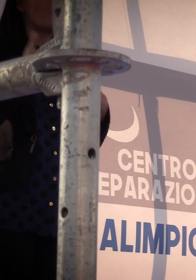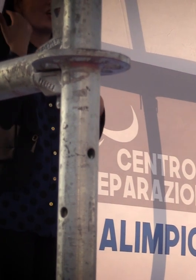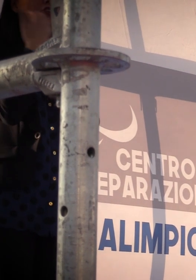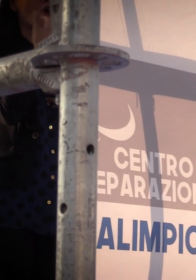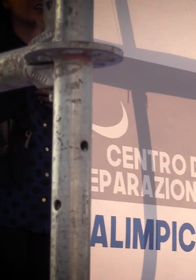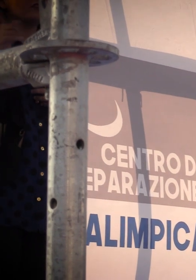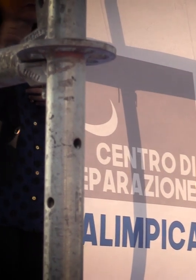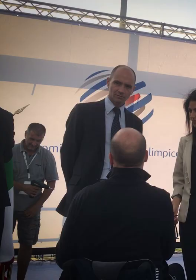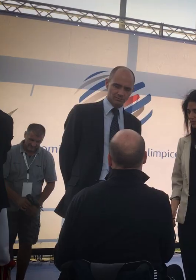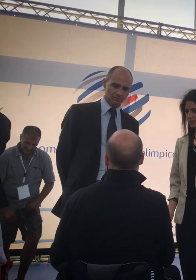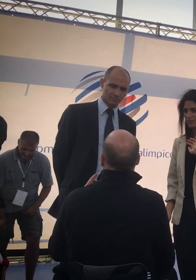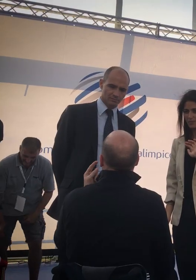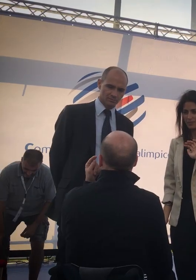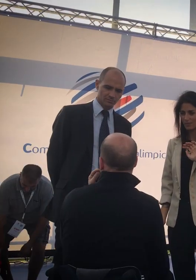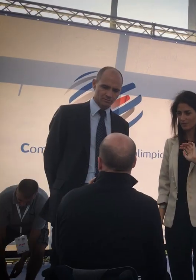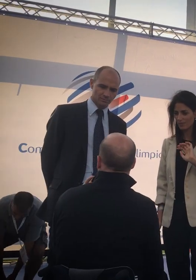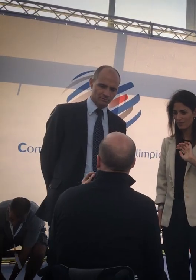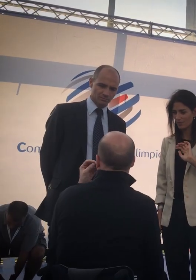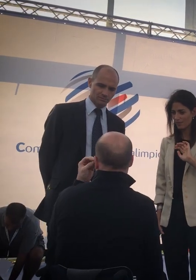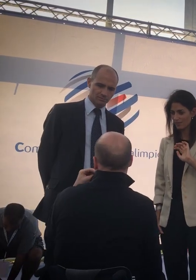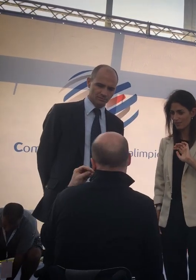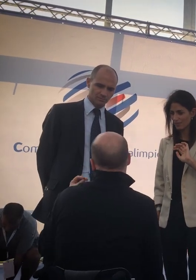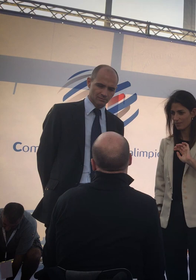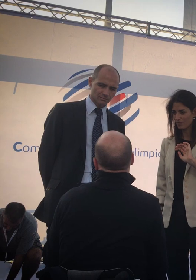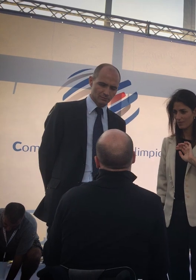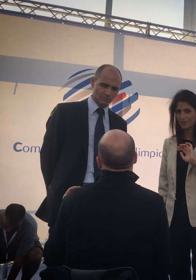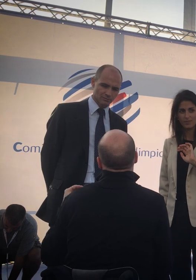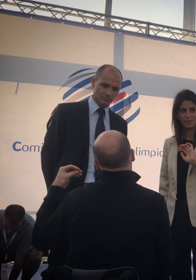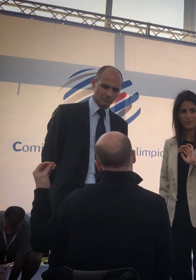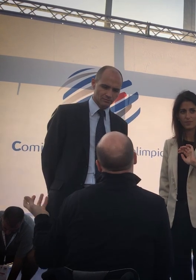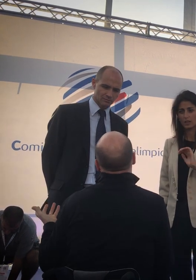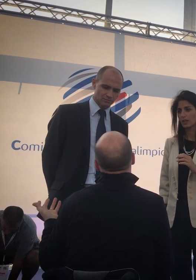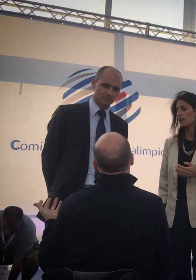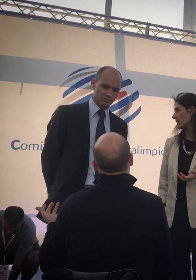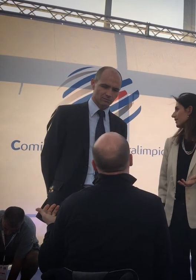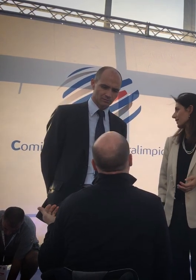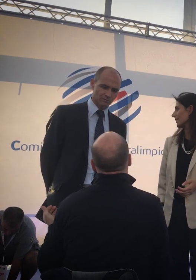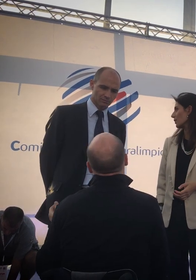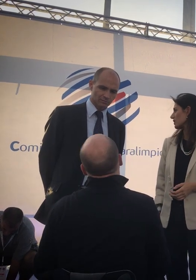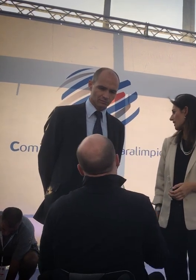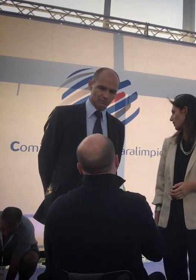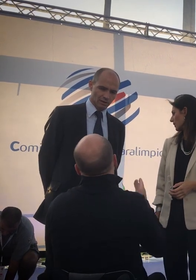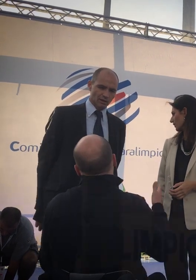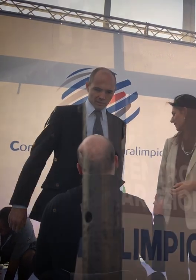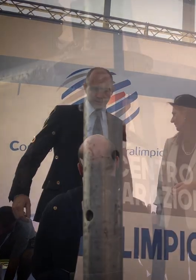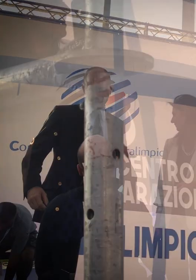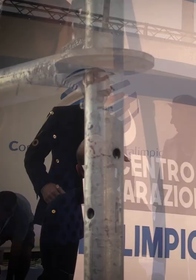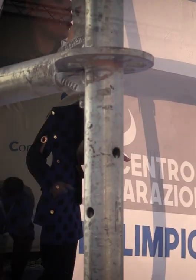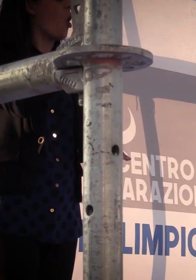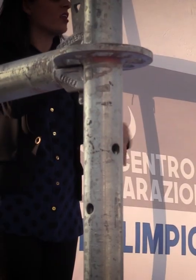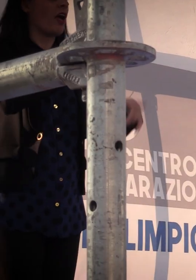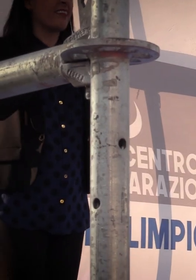sport anche paralimpico italiano nel mondo e tutti gli sportivi sanno quanto ogni vittoria possa regalare